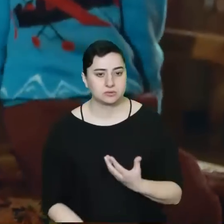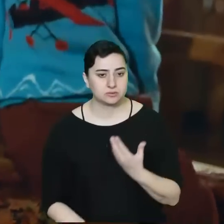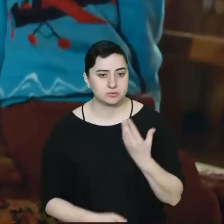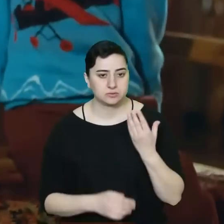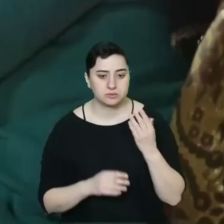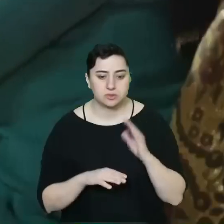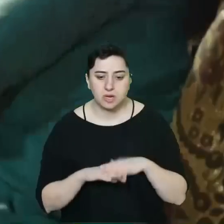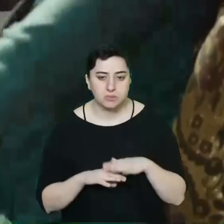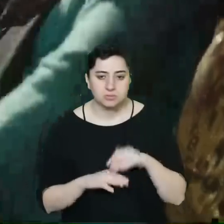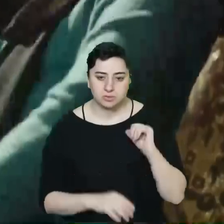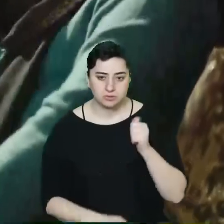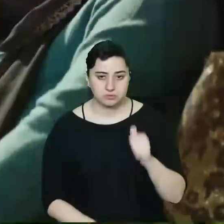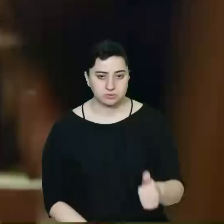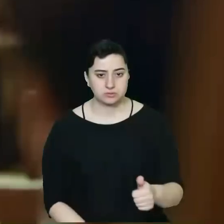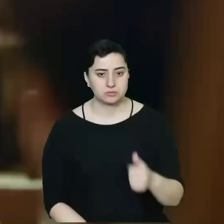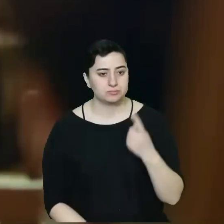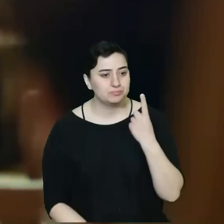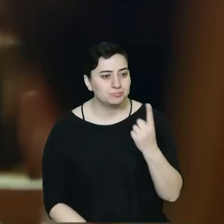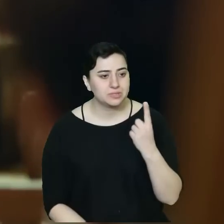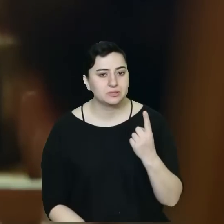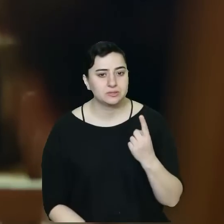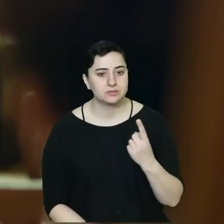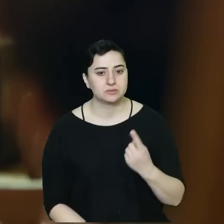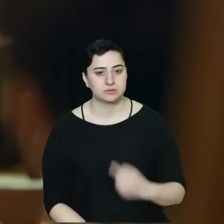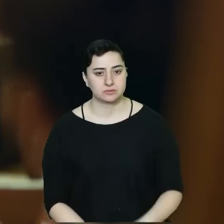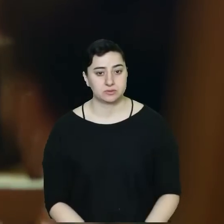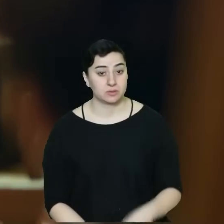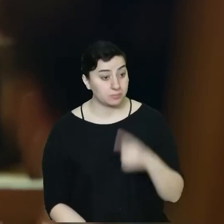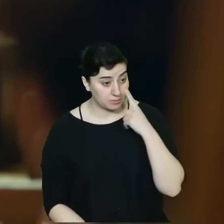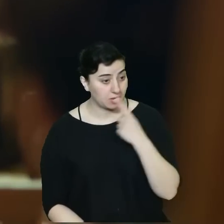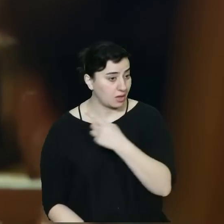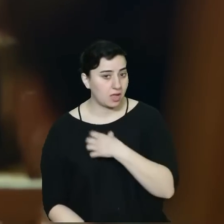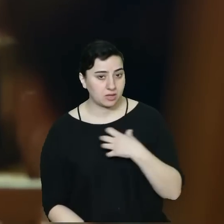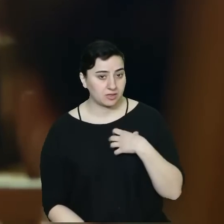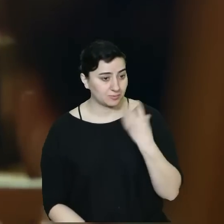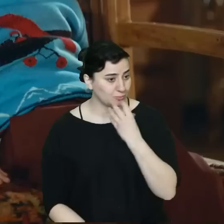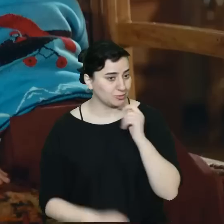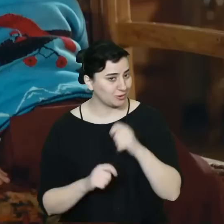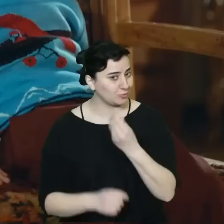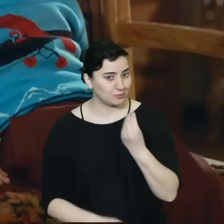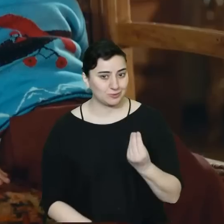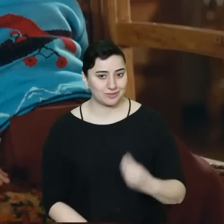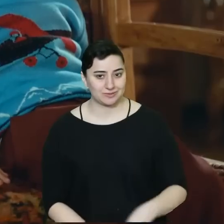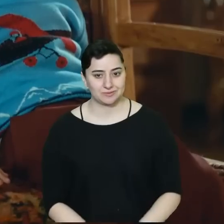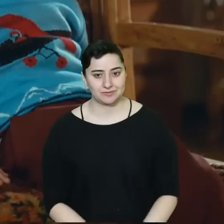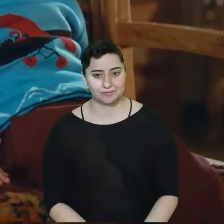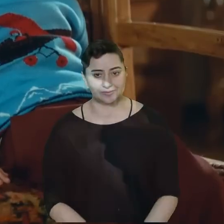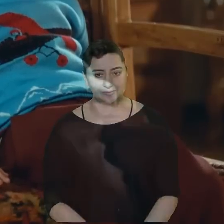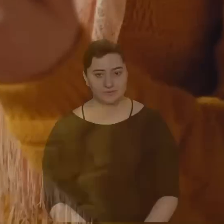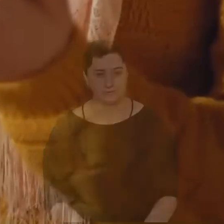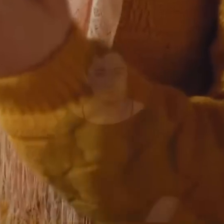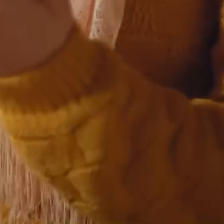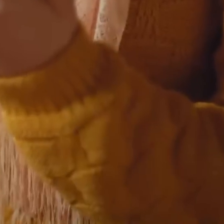dönerken Şerife de döndürdü başını. Bak, anne ne güzel türkü okuyor, gördün mü?